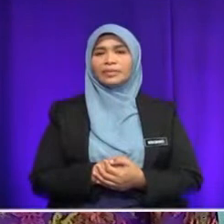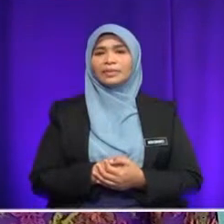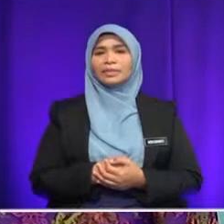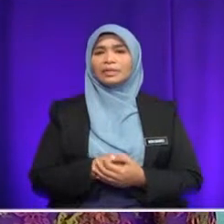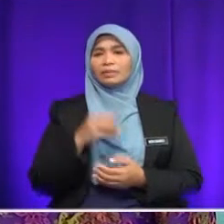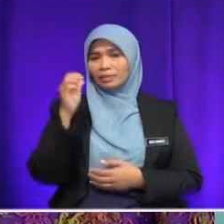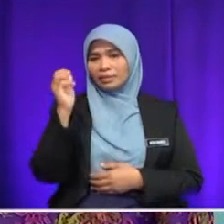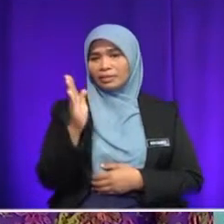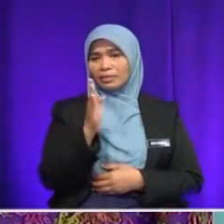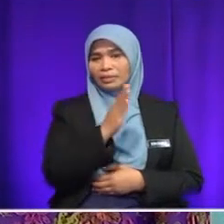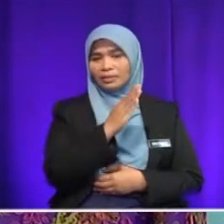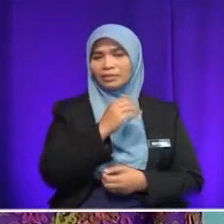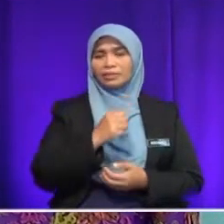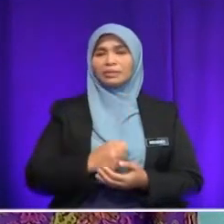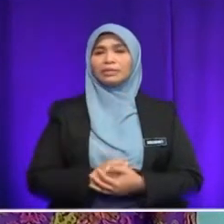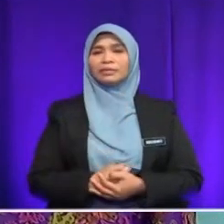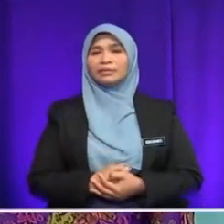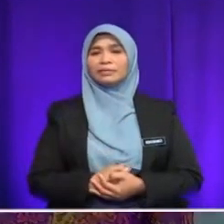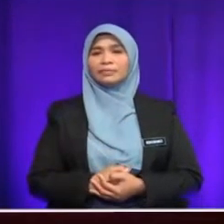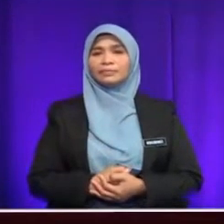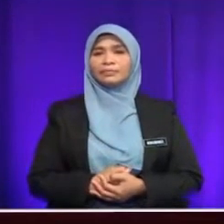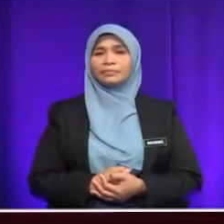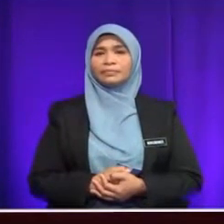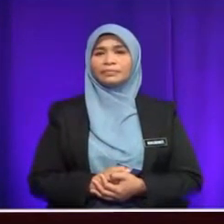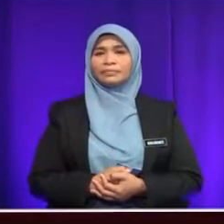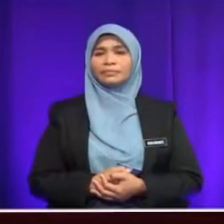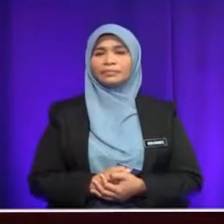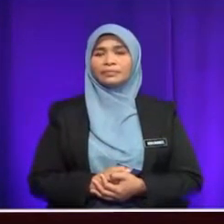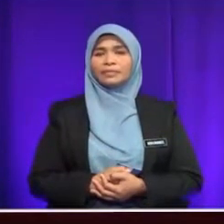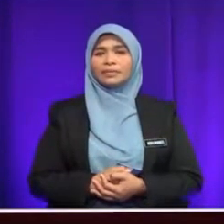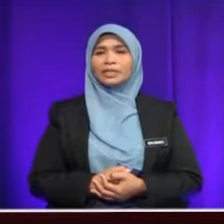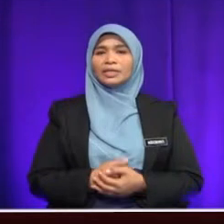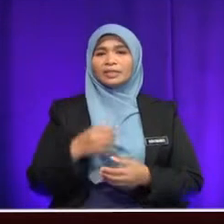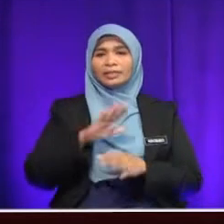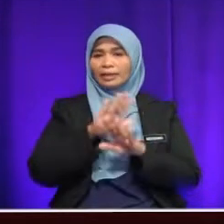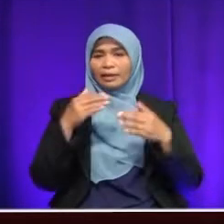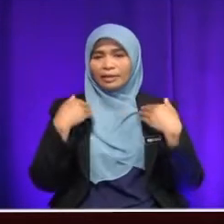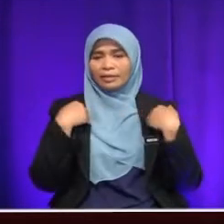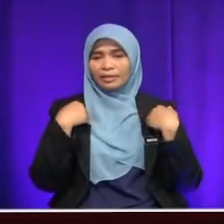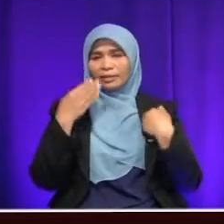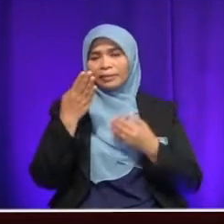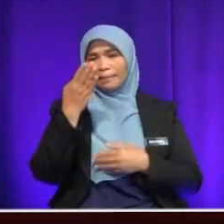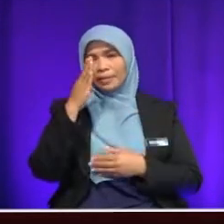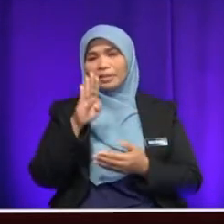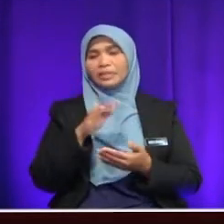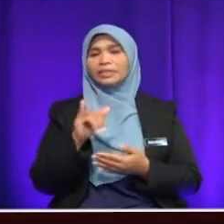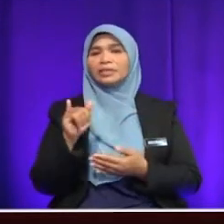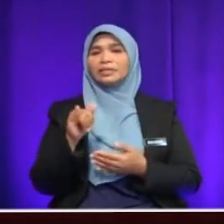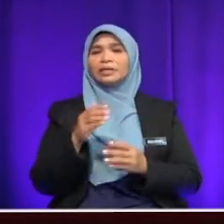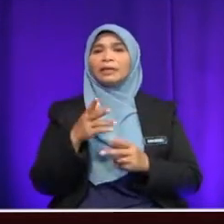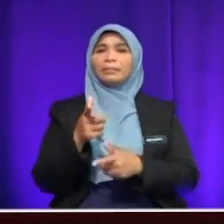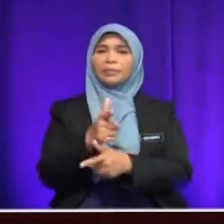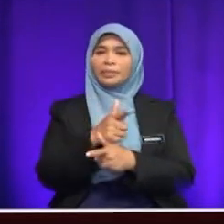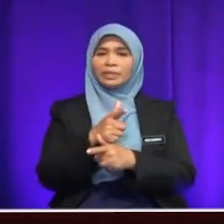Laisa laha min dunillahi waliyyun wala syafi', tidak ada baginya pelindung dan tidak